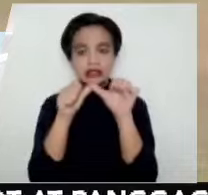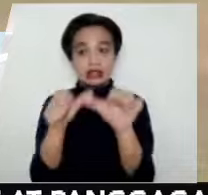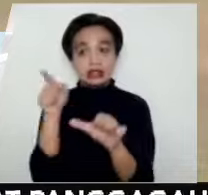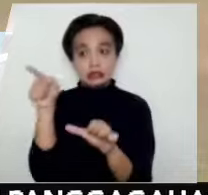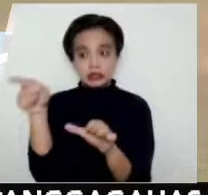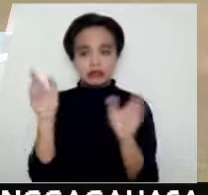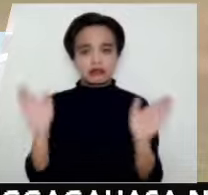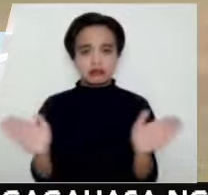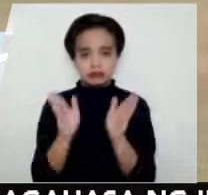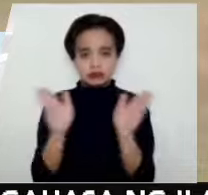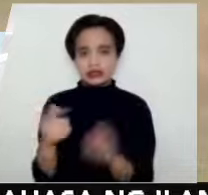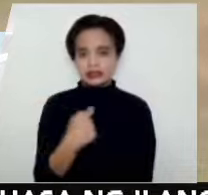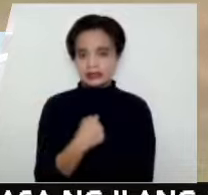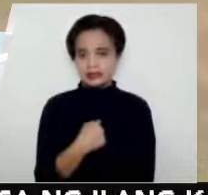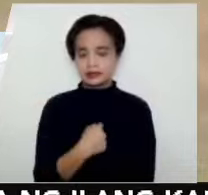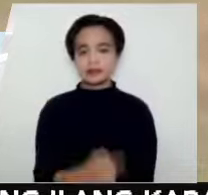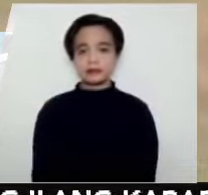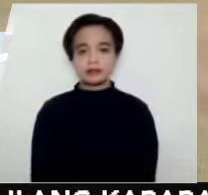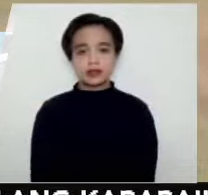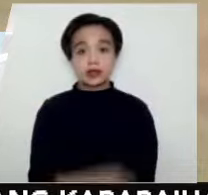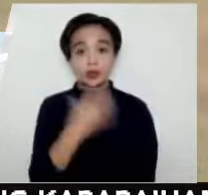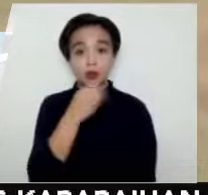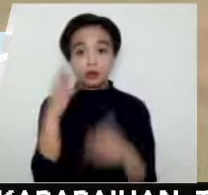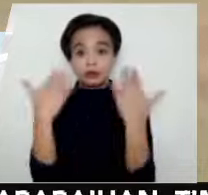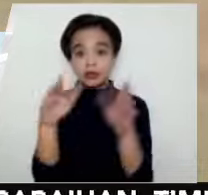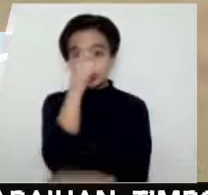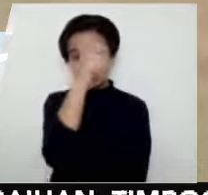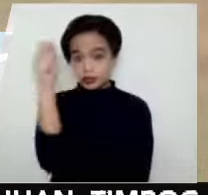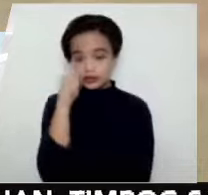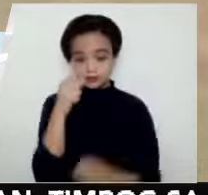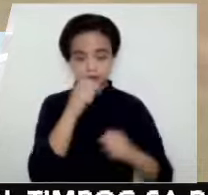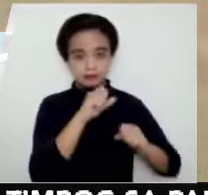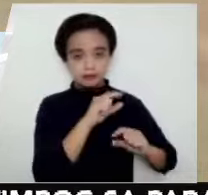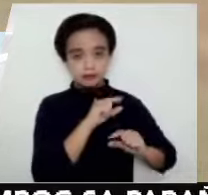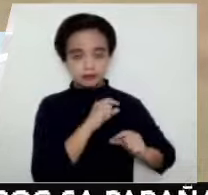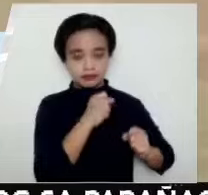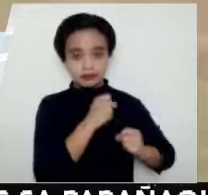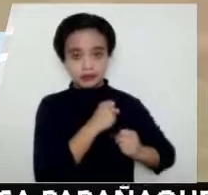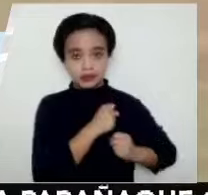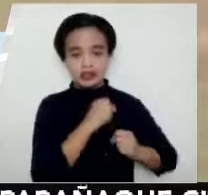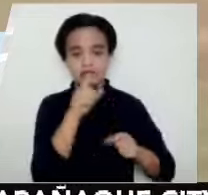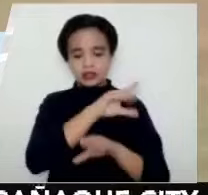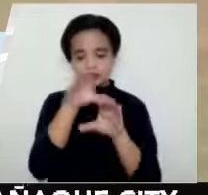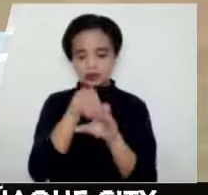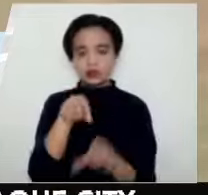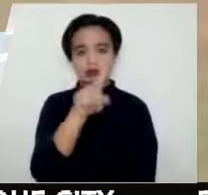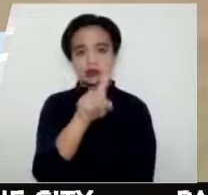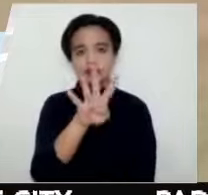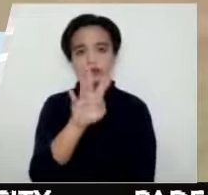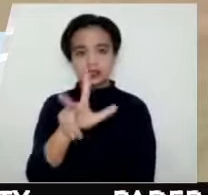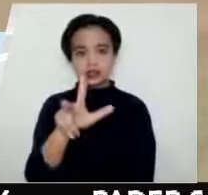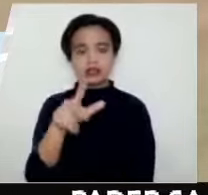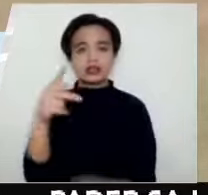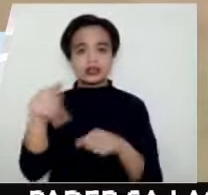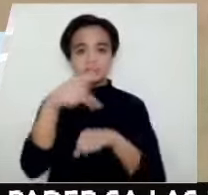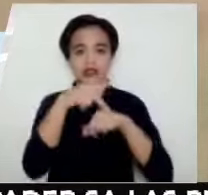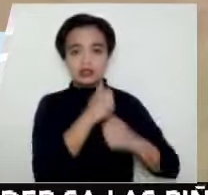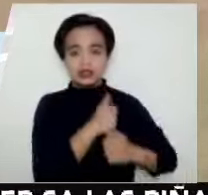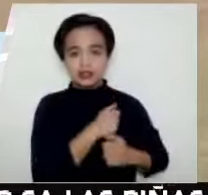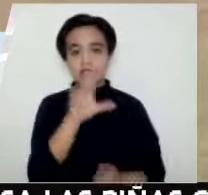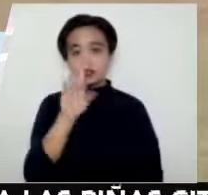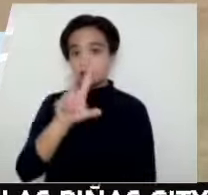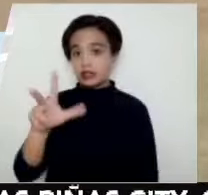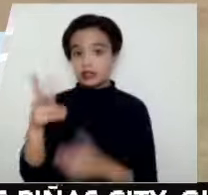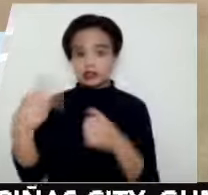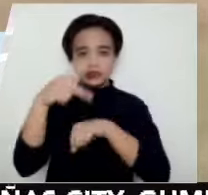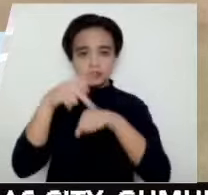Sa mga bagong nagtapos sa sundalo, 143 ang mapapabilang sa Philippine Army, 73 sa Philippine Navy, at 62